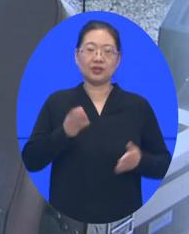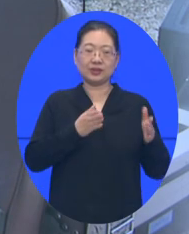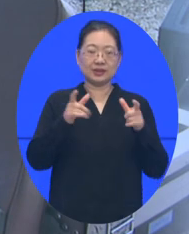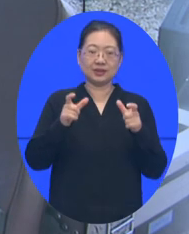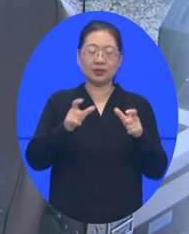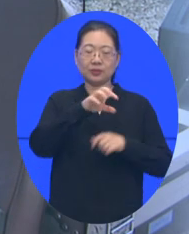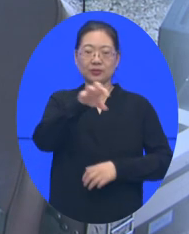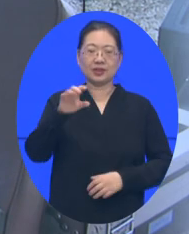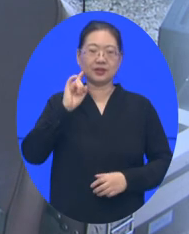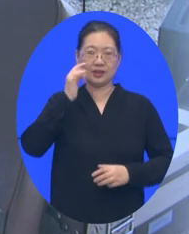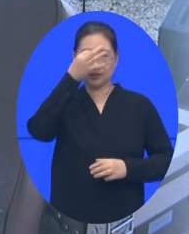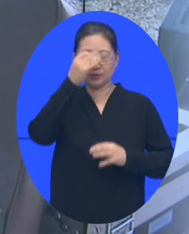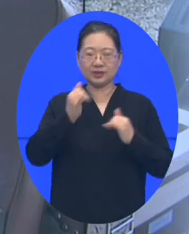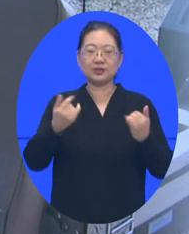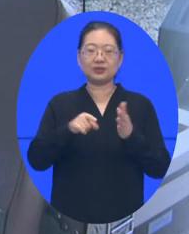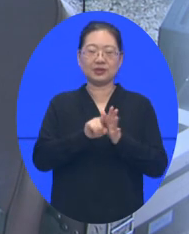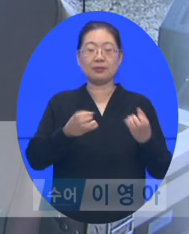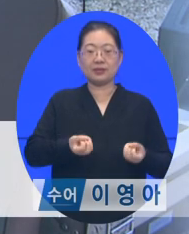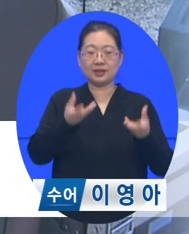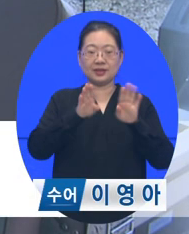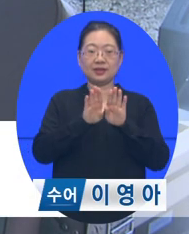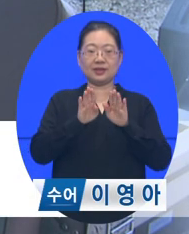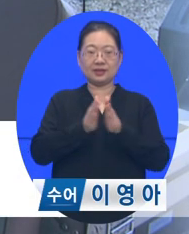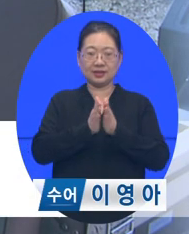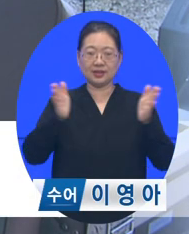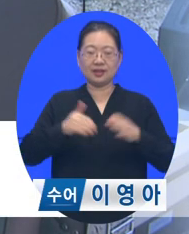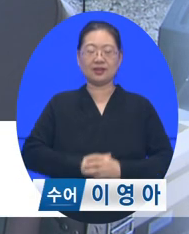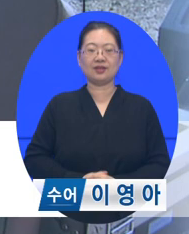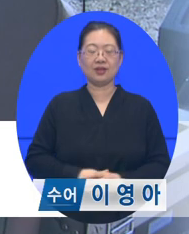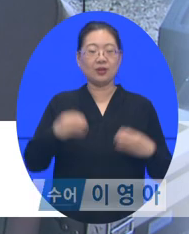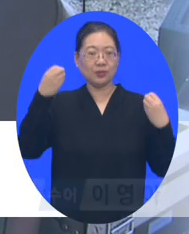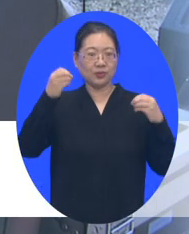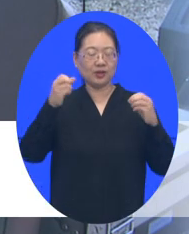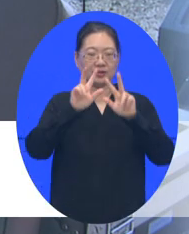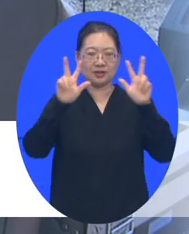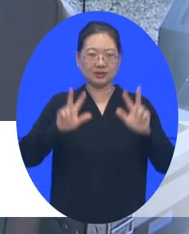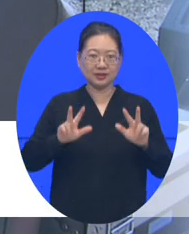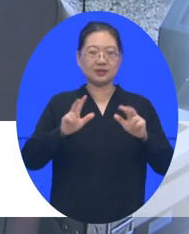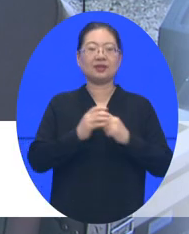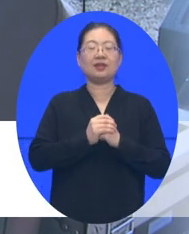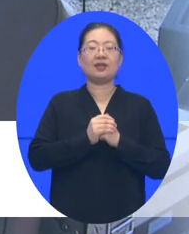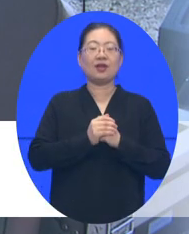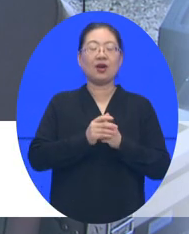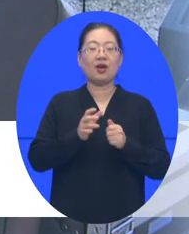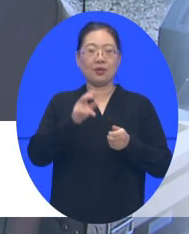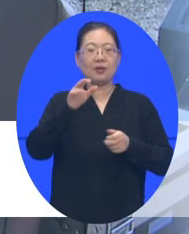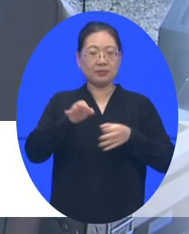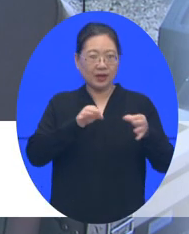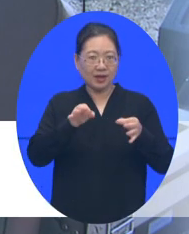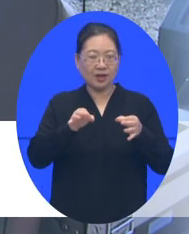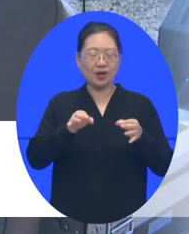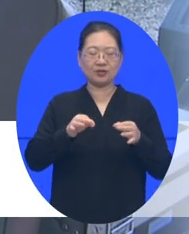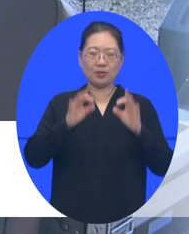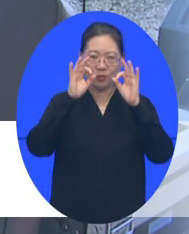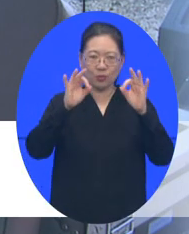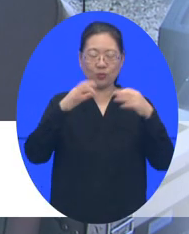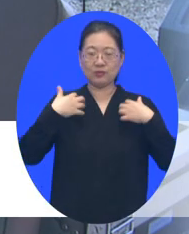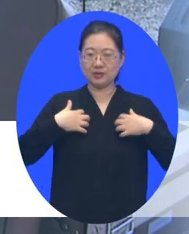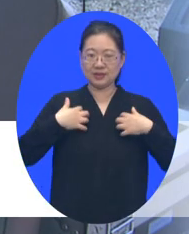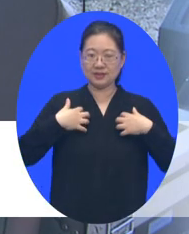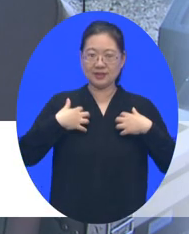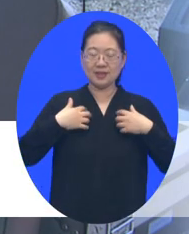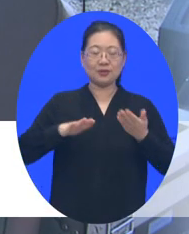경기 지역 곳곳에서 예술인들을 위한 페스티벌이 열렸습니다. 공연부터 전시와 체험 마켓까지 볼거리, 즐길거리가